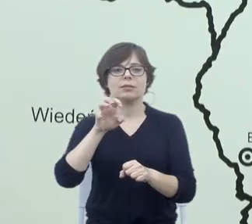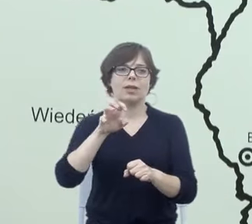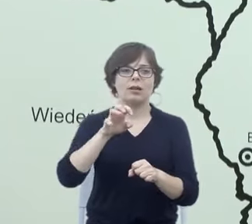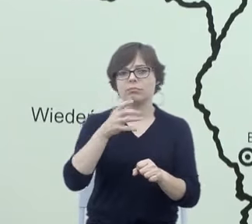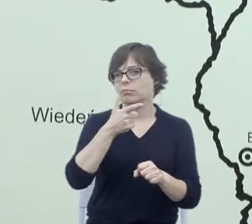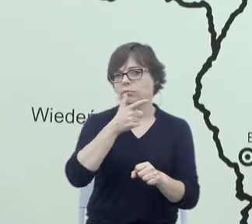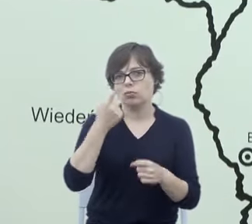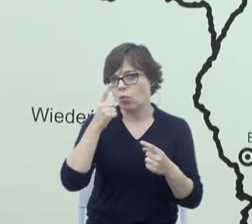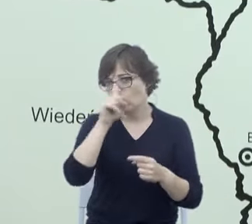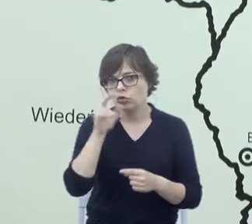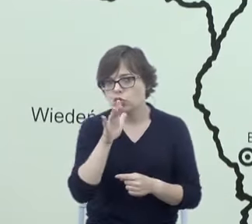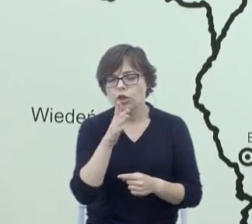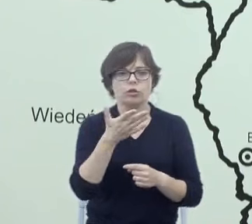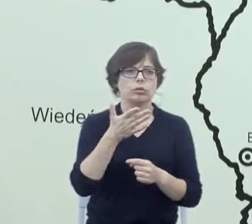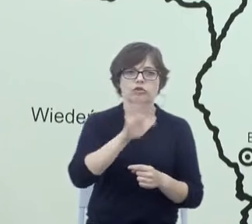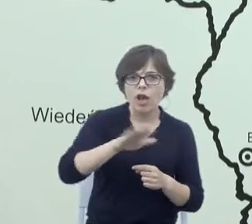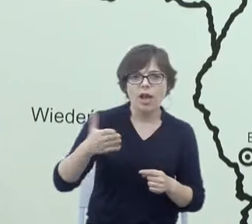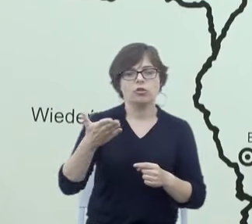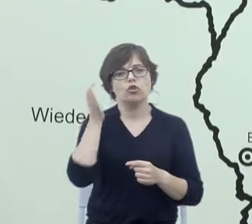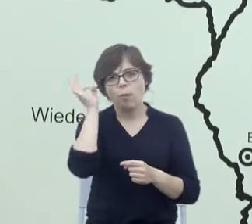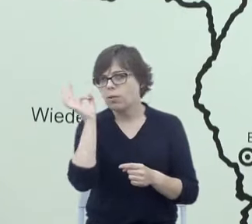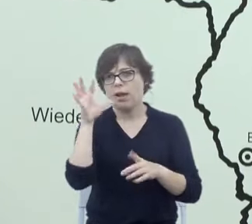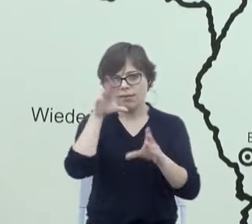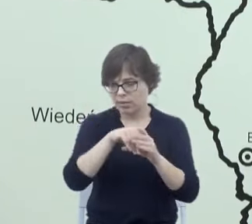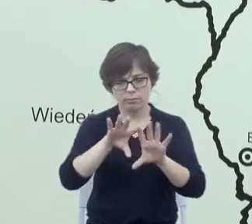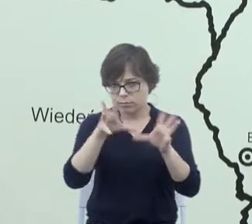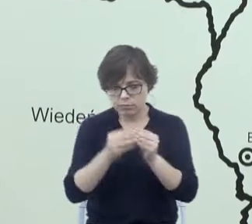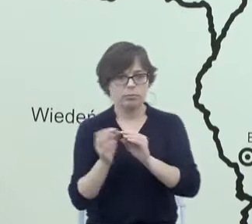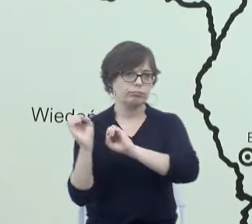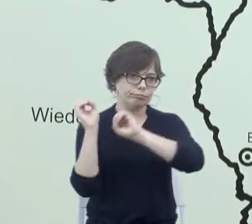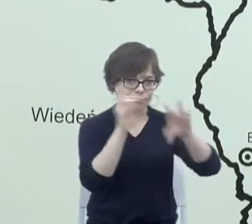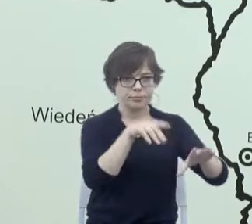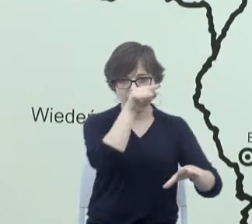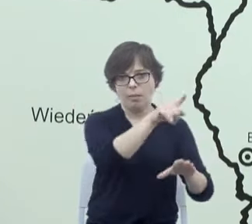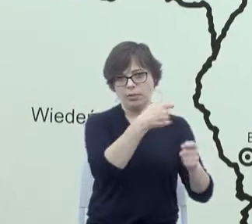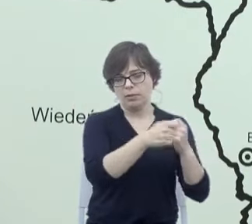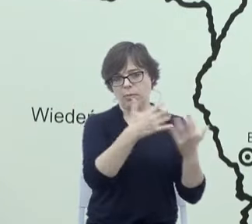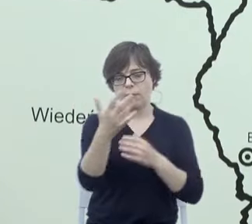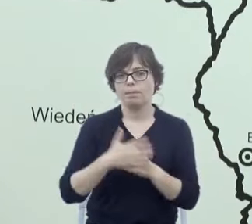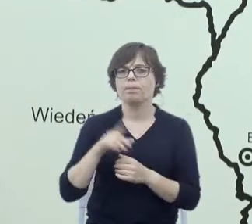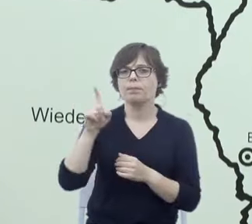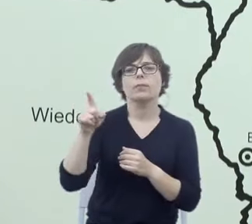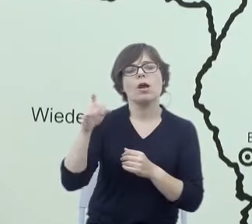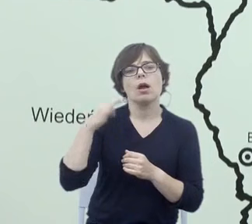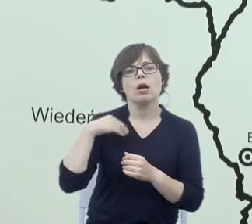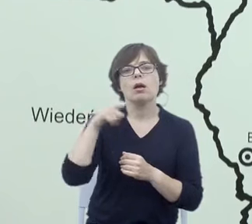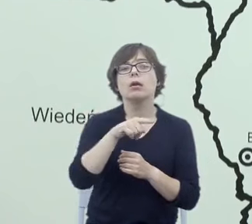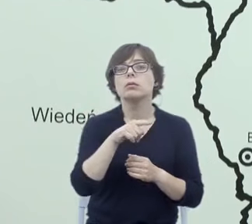tak perspektywicznie, porównując z niektórymi grobami chyba w Charkowie, bo on tam prowadził ekshumację. Nie